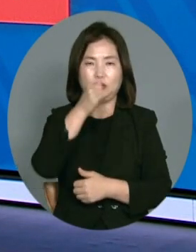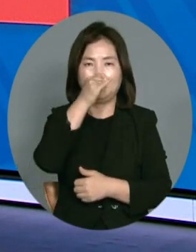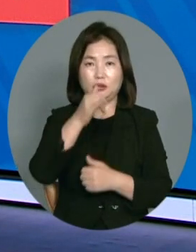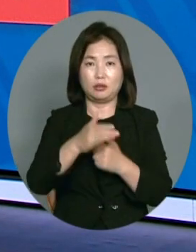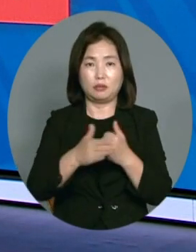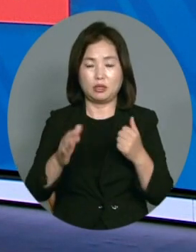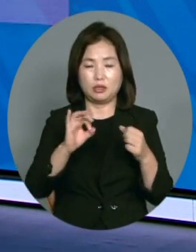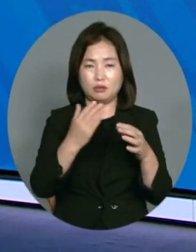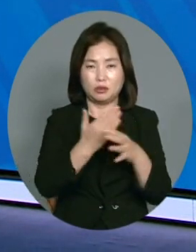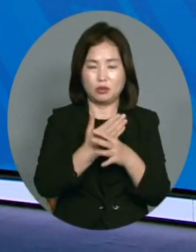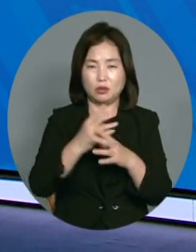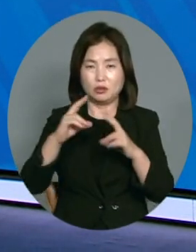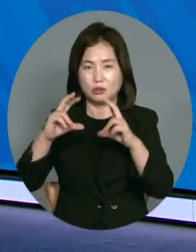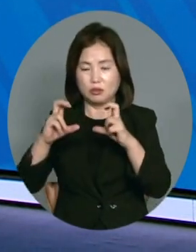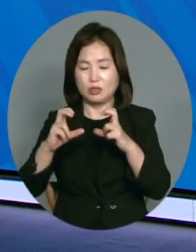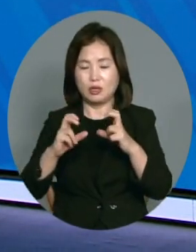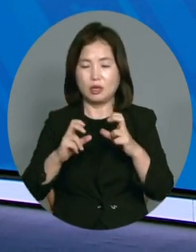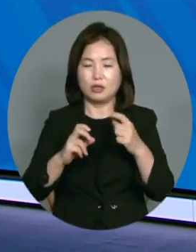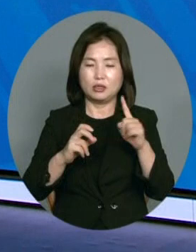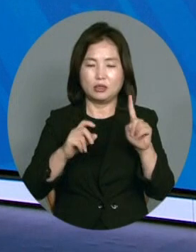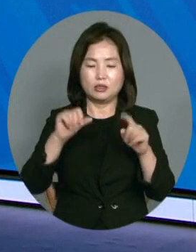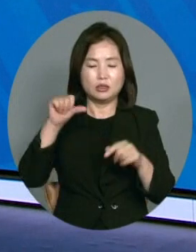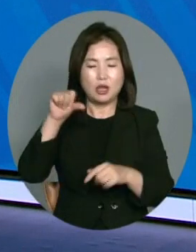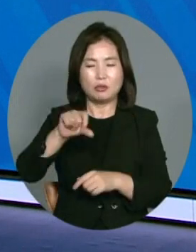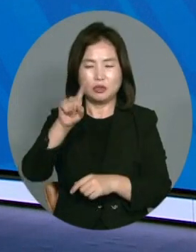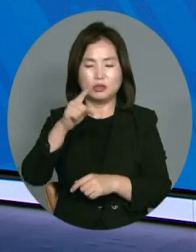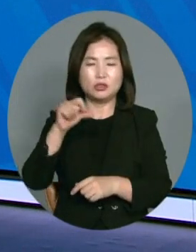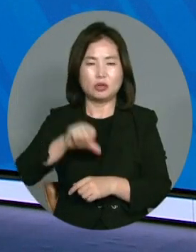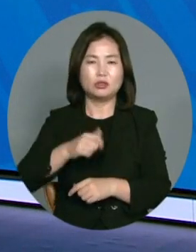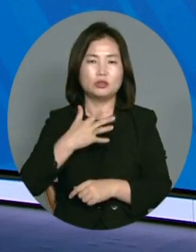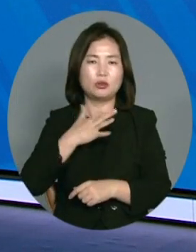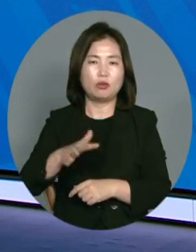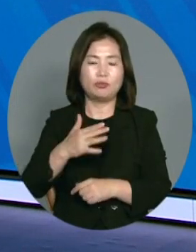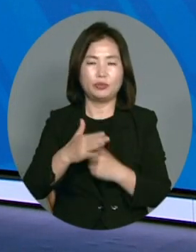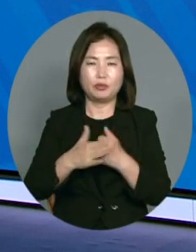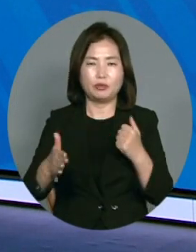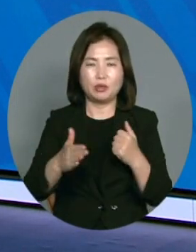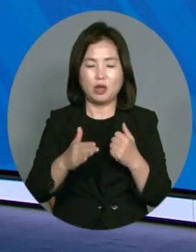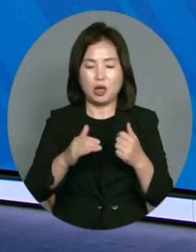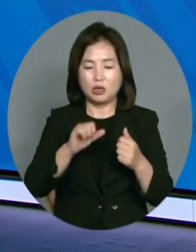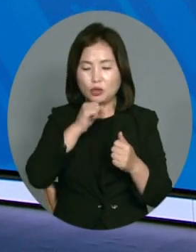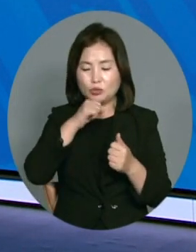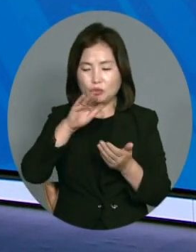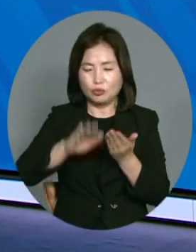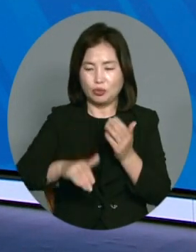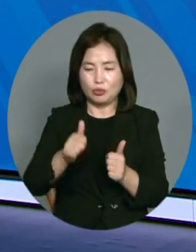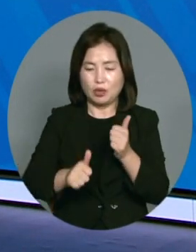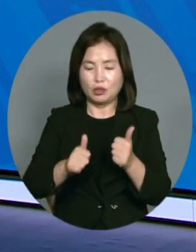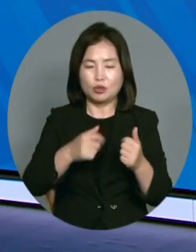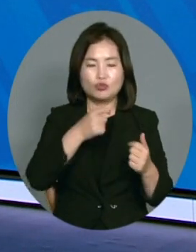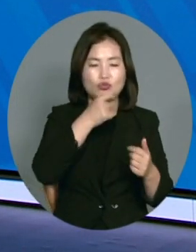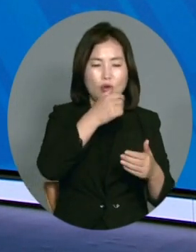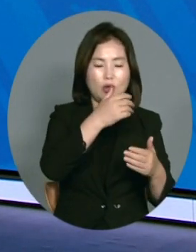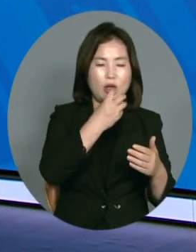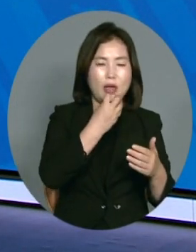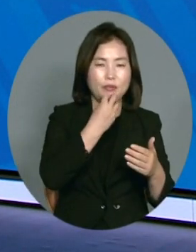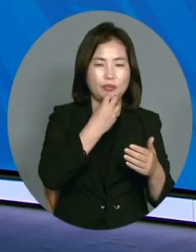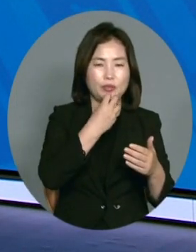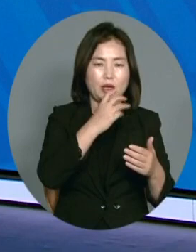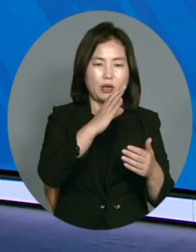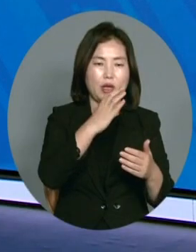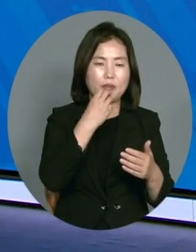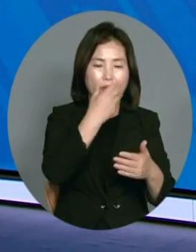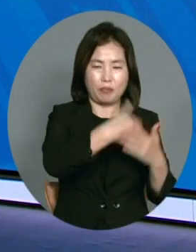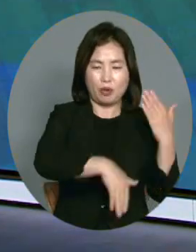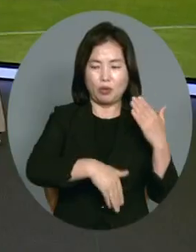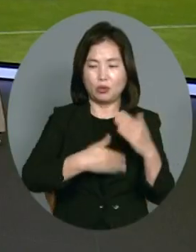또 김천과 성남에겐 1패도 없었던 걸 보면은 하위 그룹끼리의 대결에서 수원FC를 제외하고 다 해볼 만한 상대라는